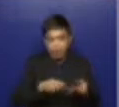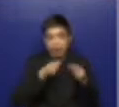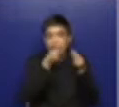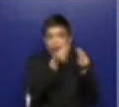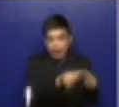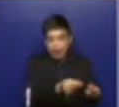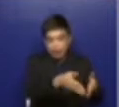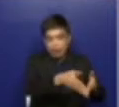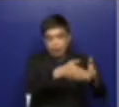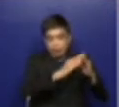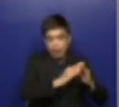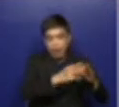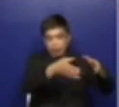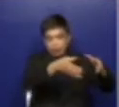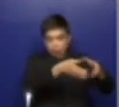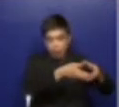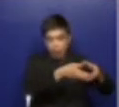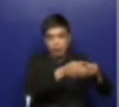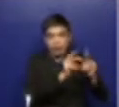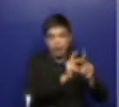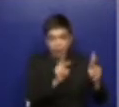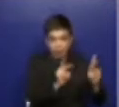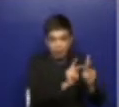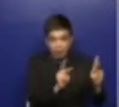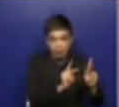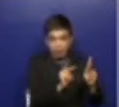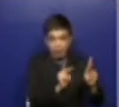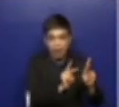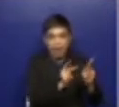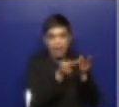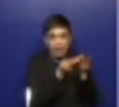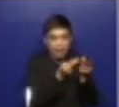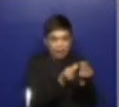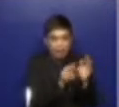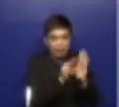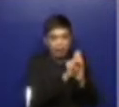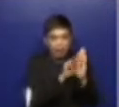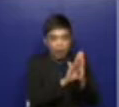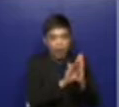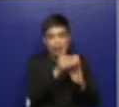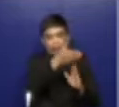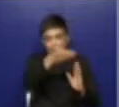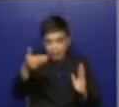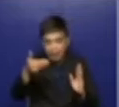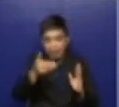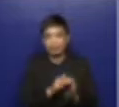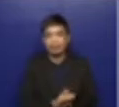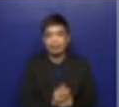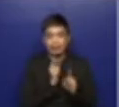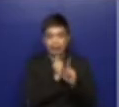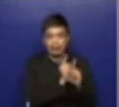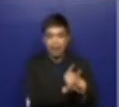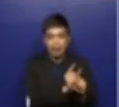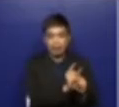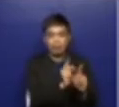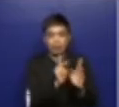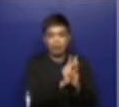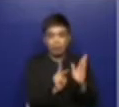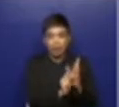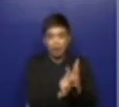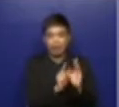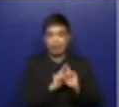คณะกรรมการนโยบายที่ดีแห่งชาติตามการแก้กฎกระทรวงต่างๆนี่แต่เพรา